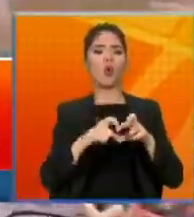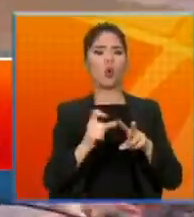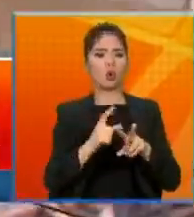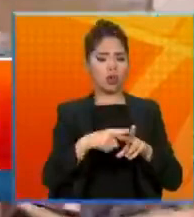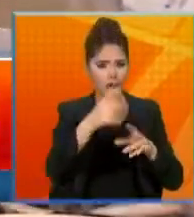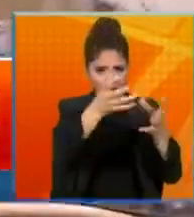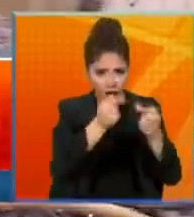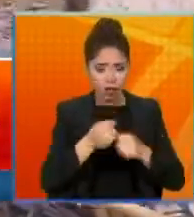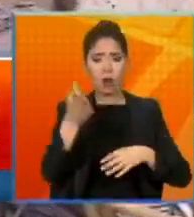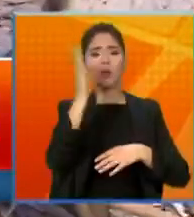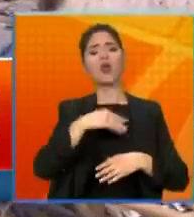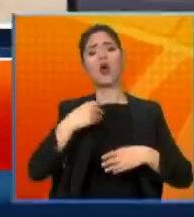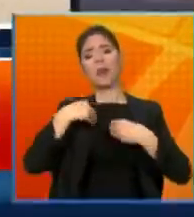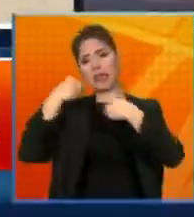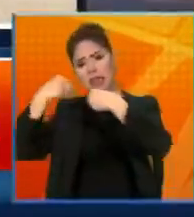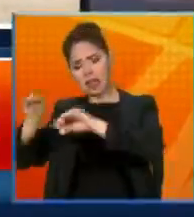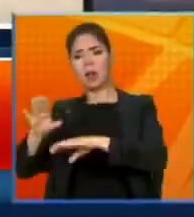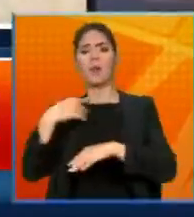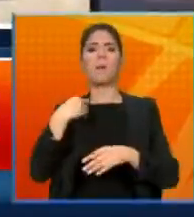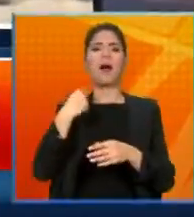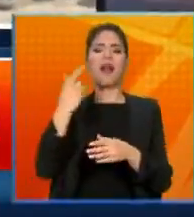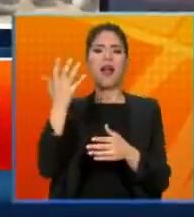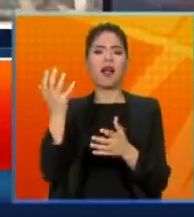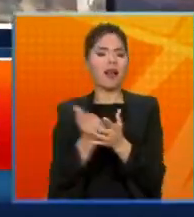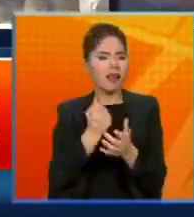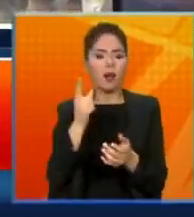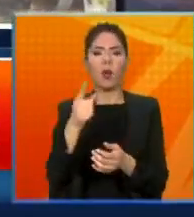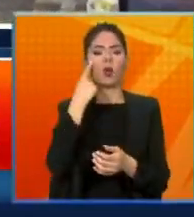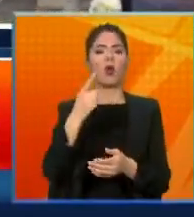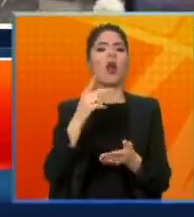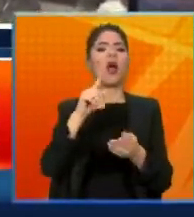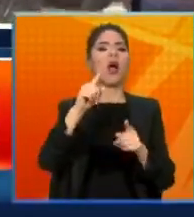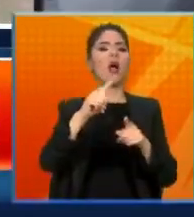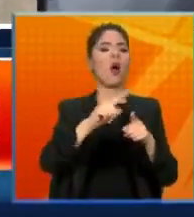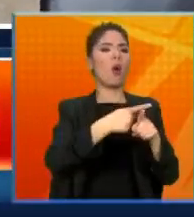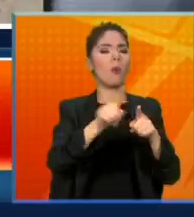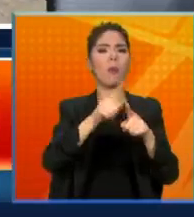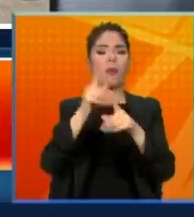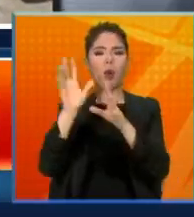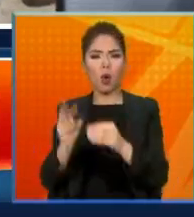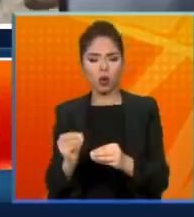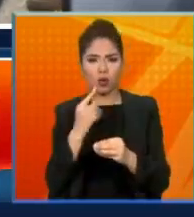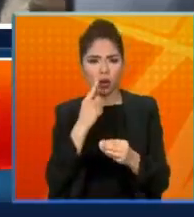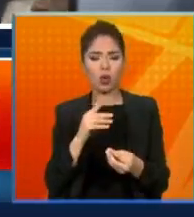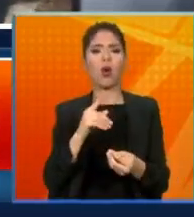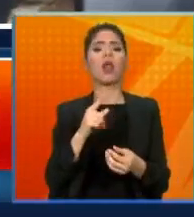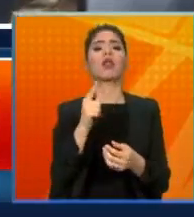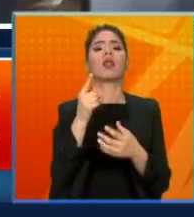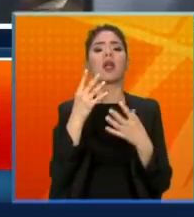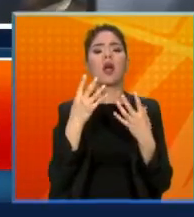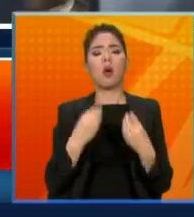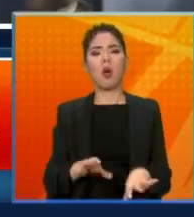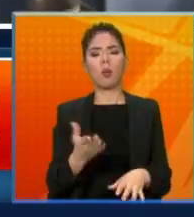karı hepinizle paylaşacağım demişti. Sadece benimle iş yaptığını söyledi, kimseyle yapmadığını, kar marjının iyi olduğunu kimseye